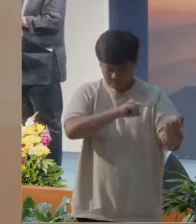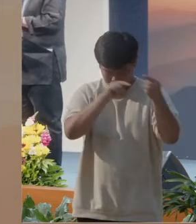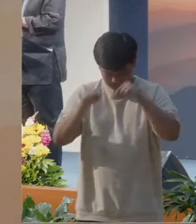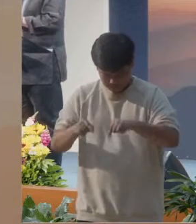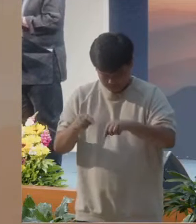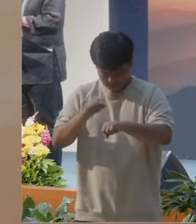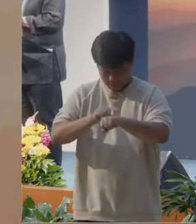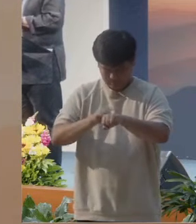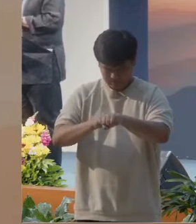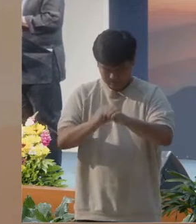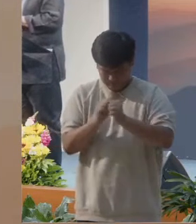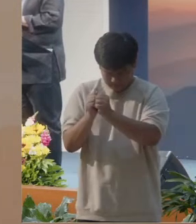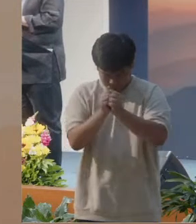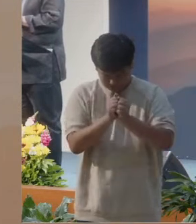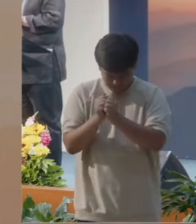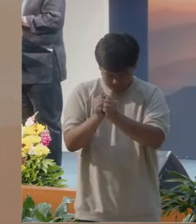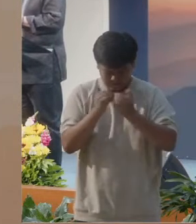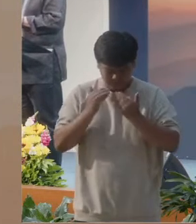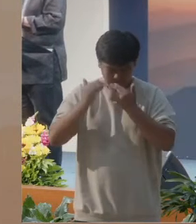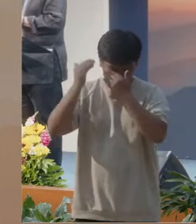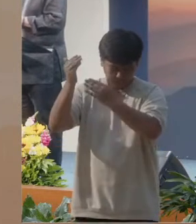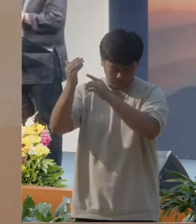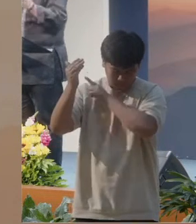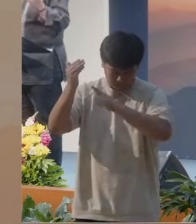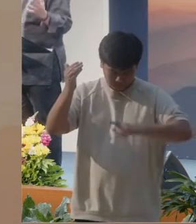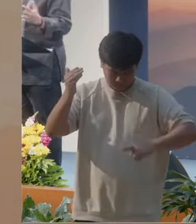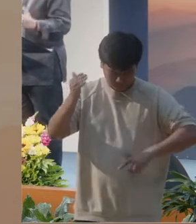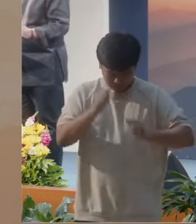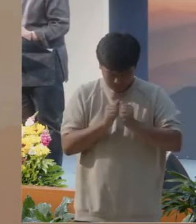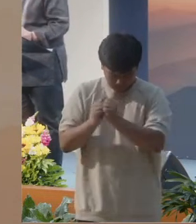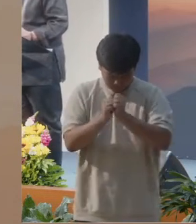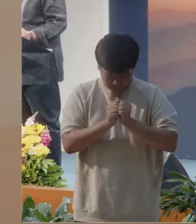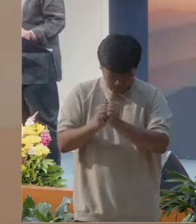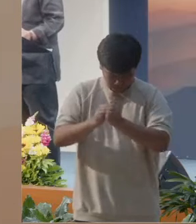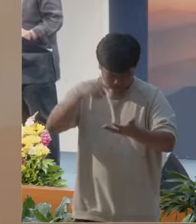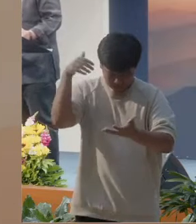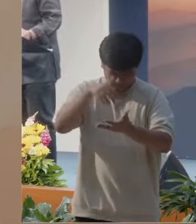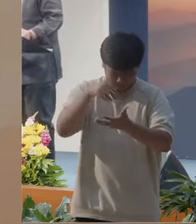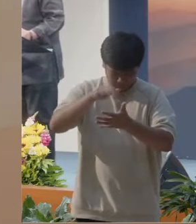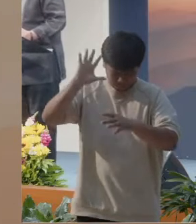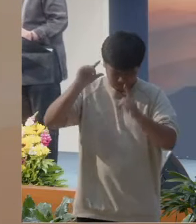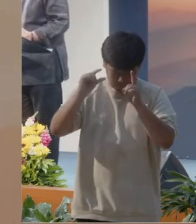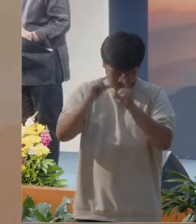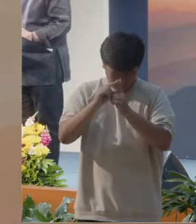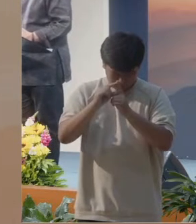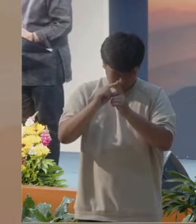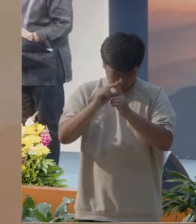na ito. Salamat, Panginoon, sa aming sama-samang pag-aaral ng iyong salita.